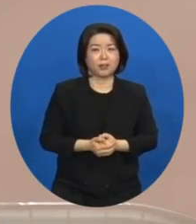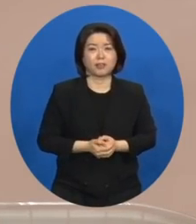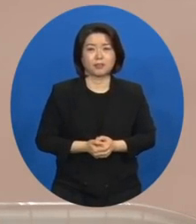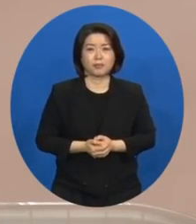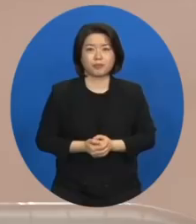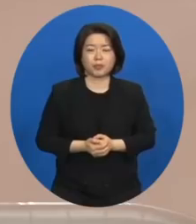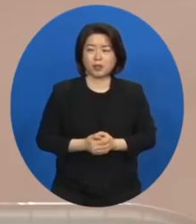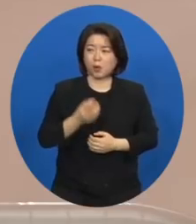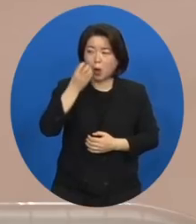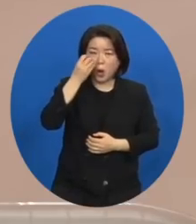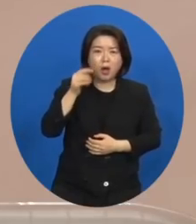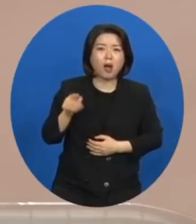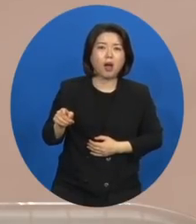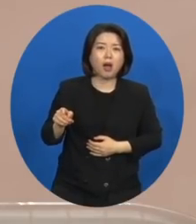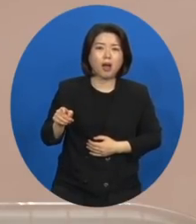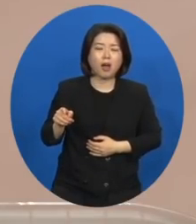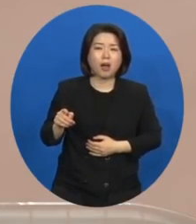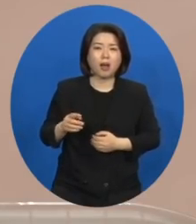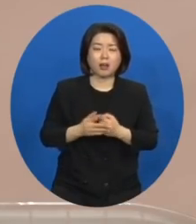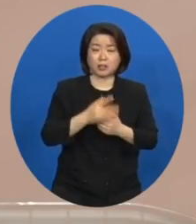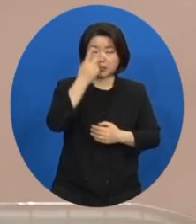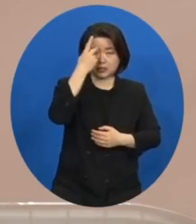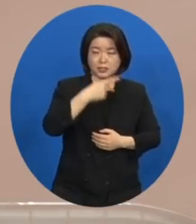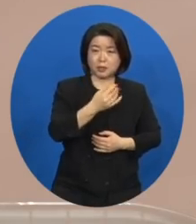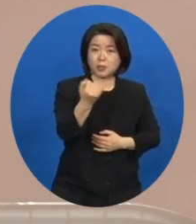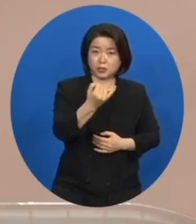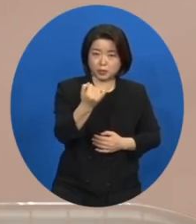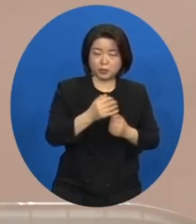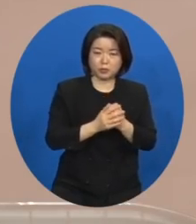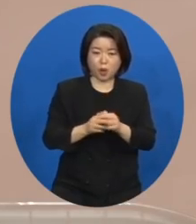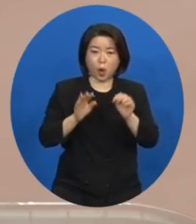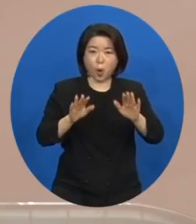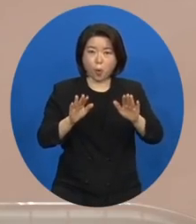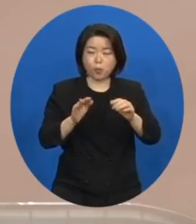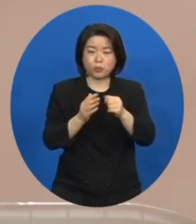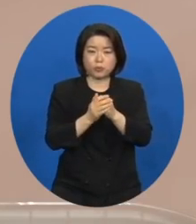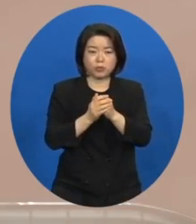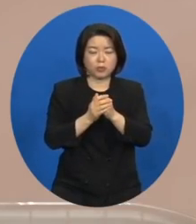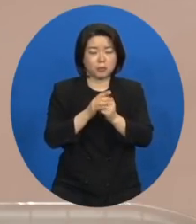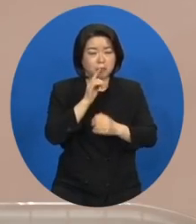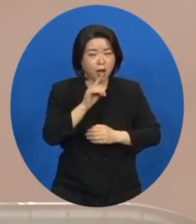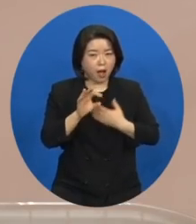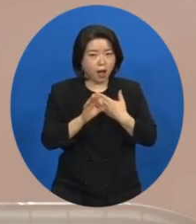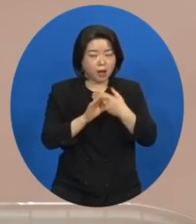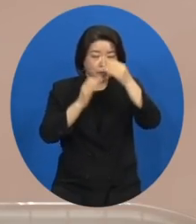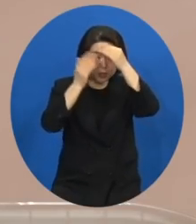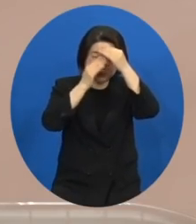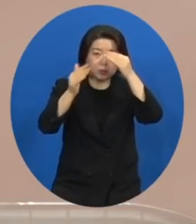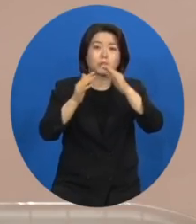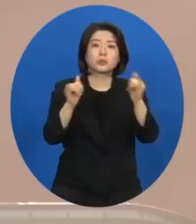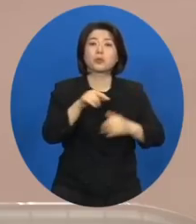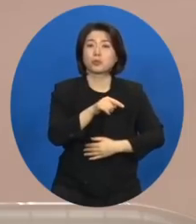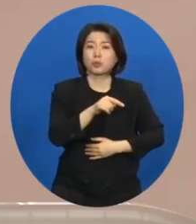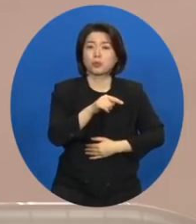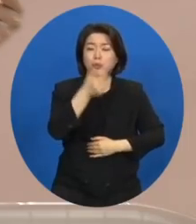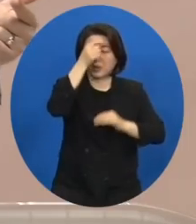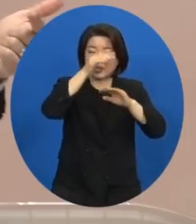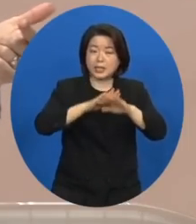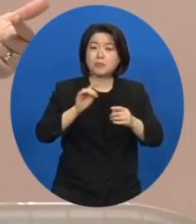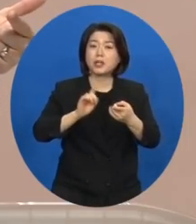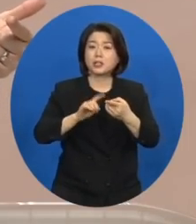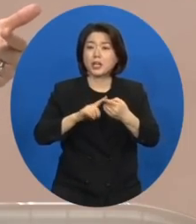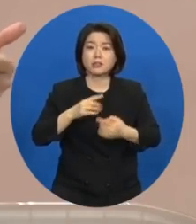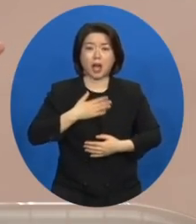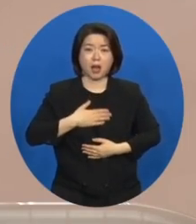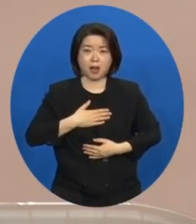굉장히 아이러니한 거예요 여러분 이 사마리아 여인도 오늘 나에게만 성도입니다 예배를 알고 있었어요 예배를 어디에서